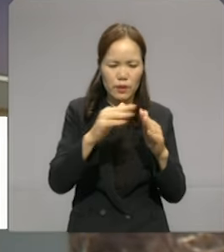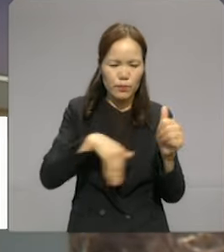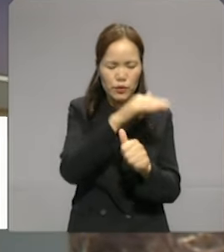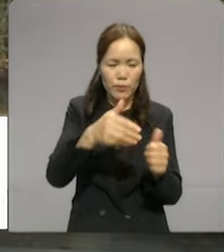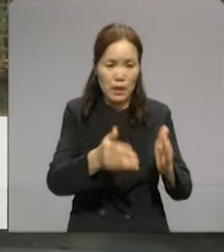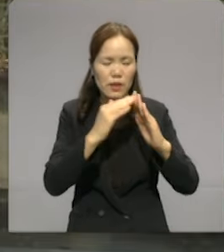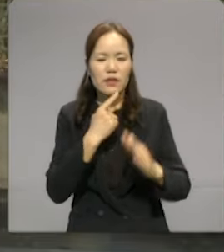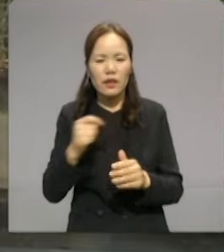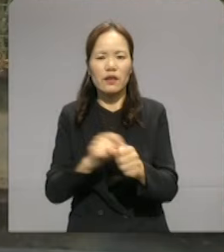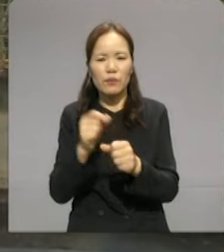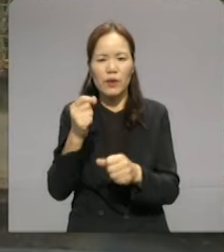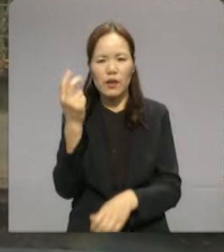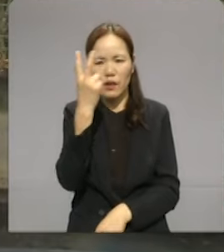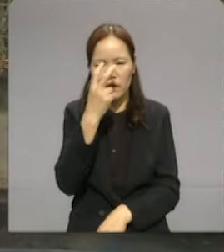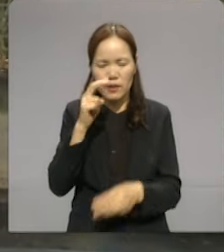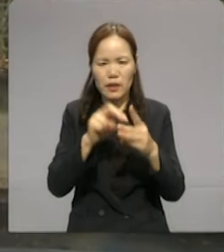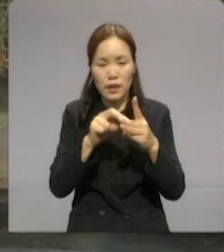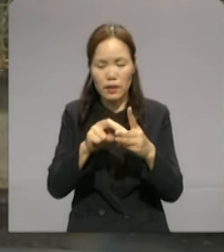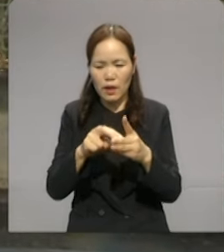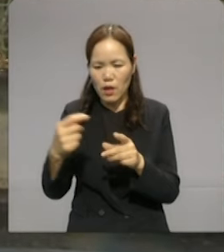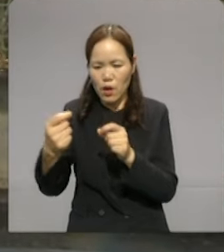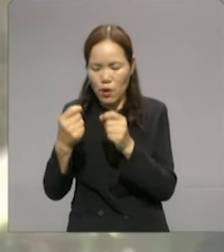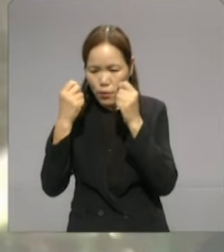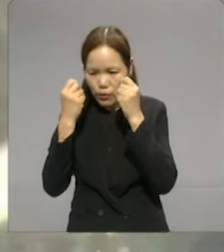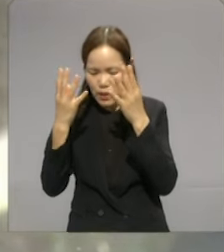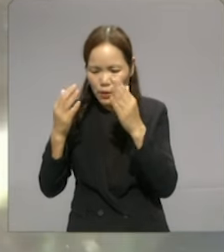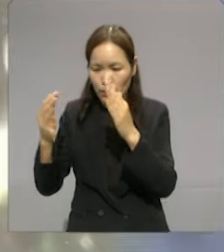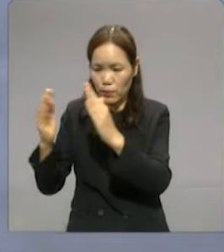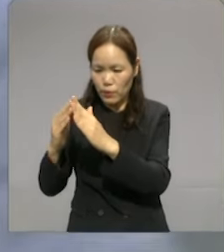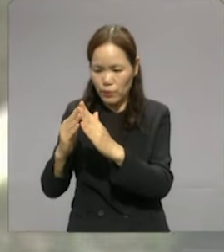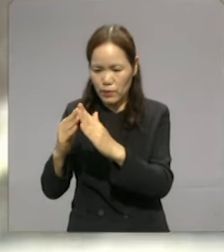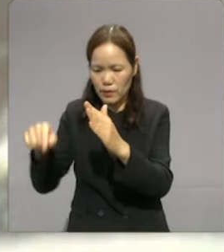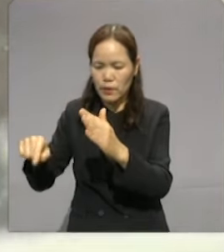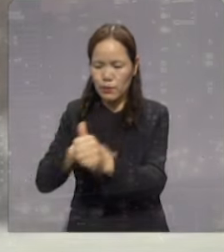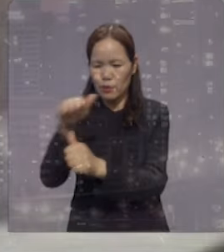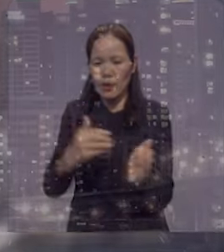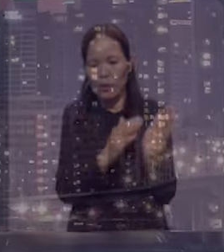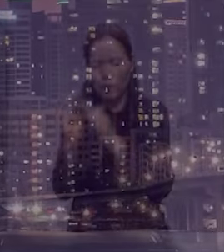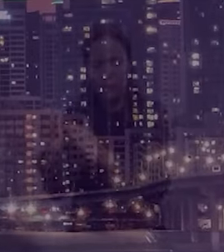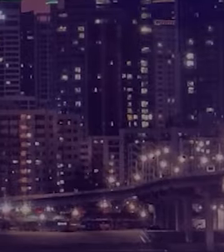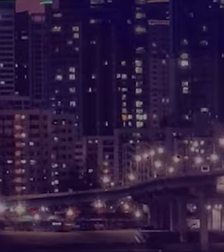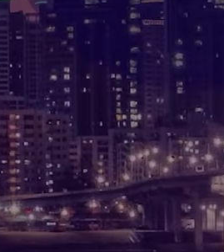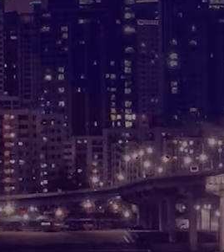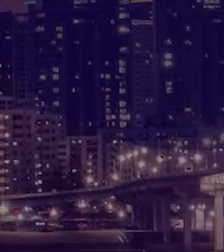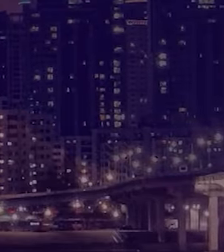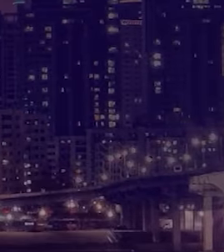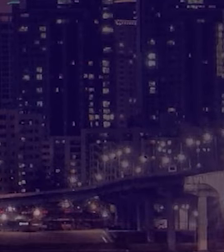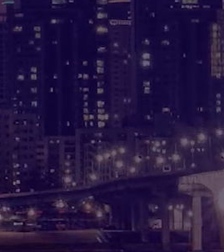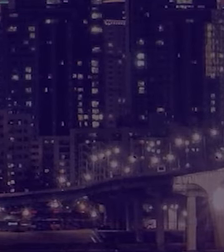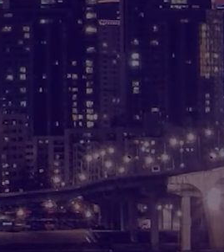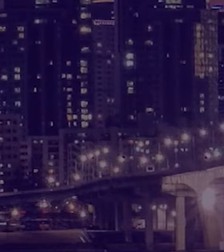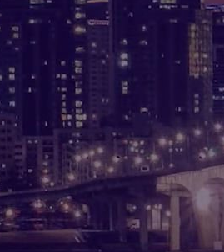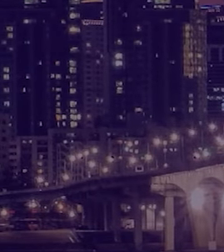특별 치한 센터는 조만간 새로운 주거지 근처로 옮기는 방언을 검토하고 있습니다 I